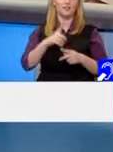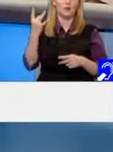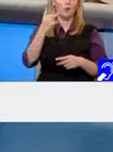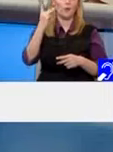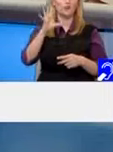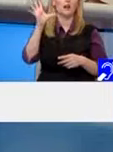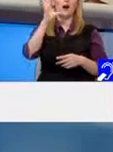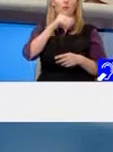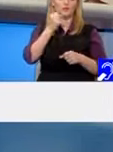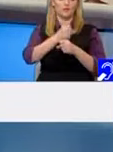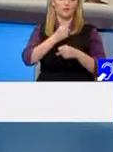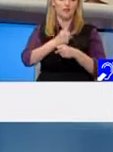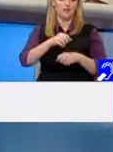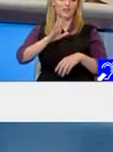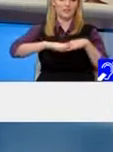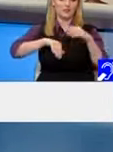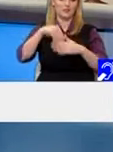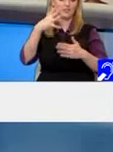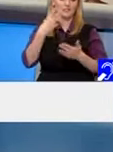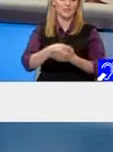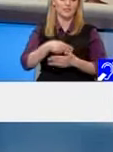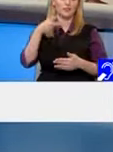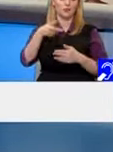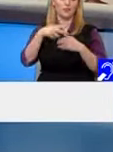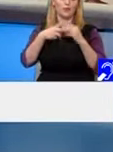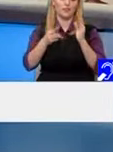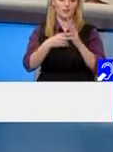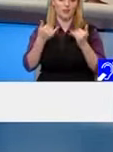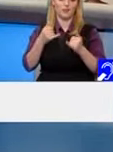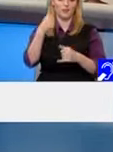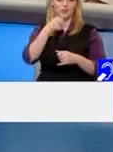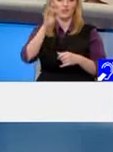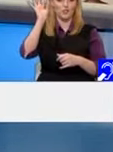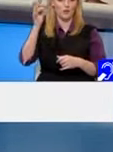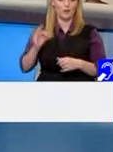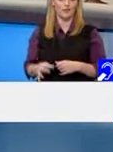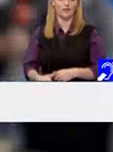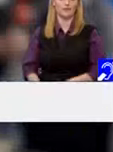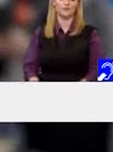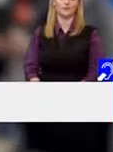performanță obținută la expoziția IENA 2017 din Nuremberg, Germania.